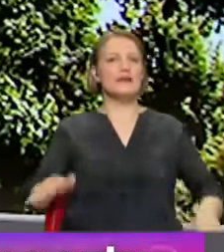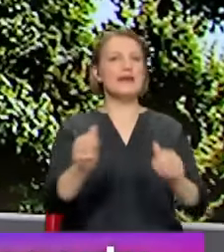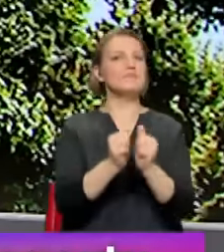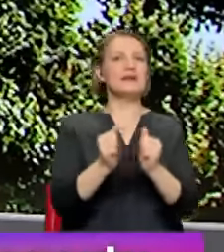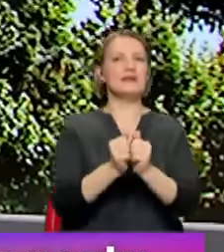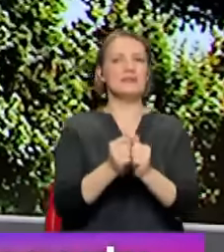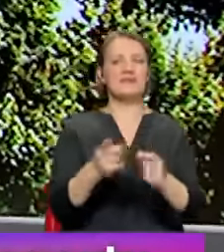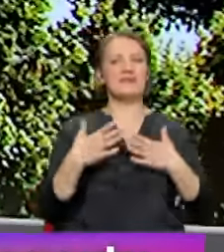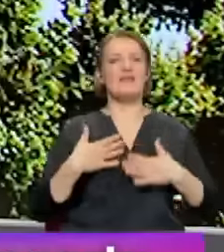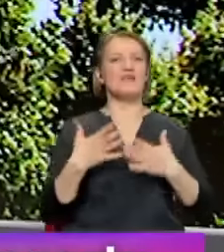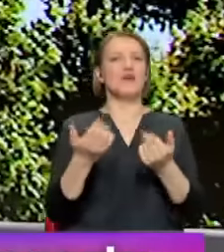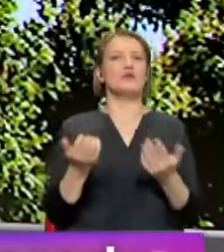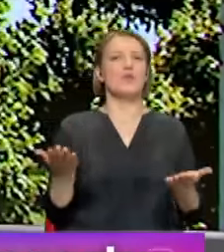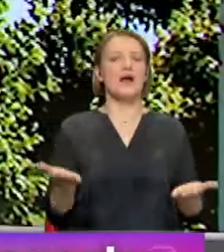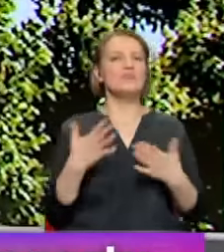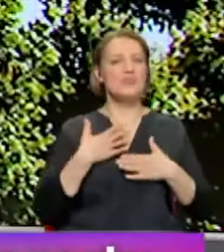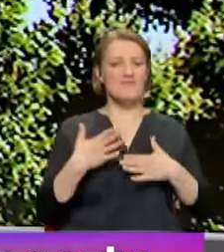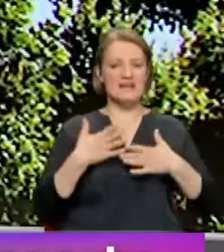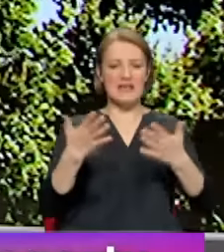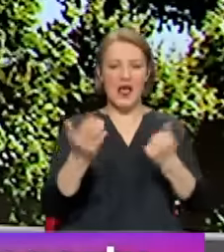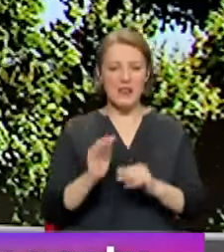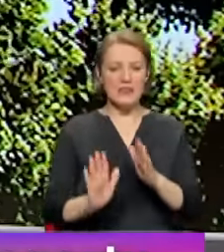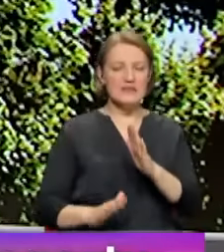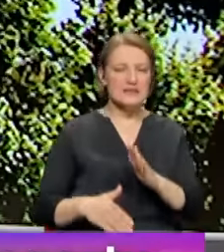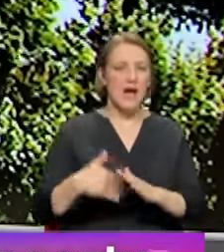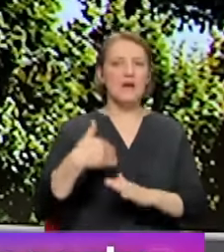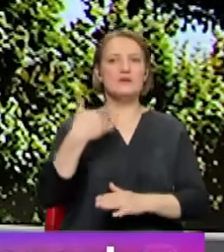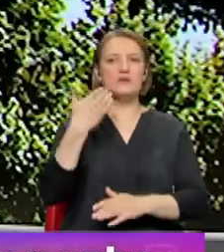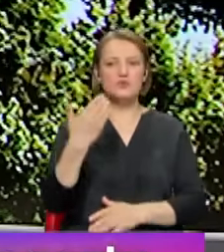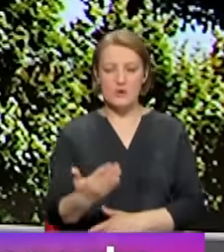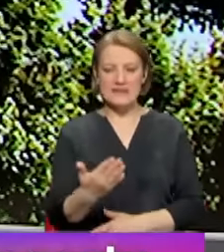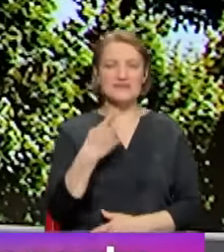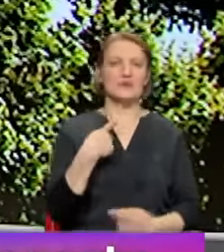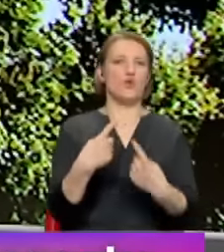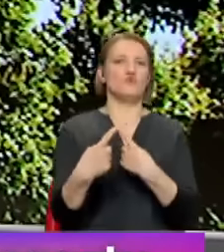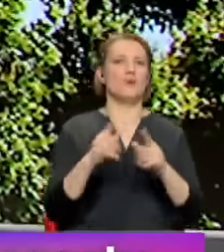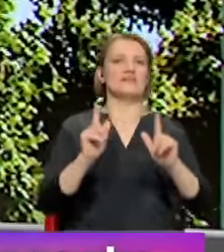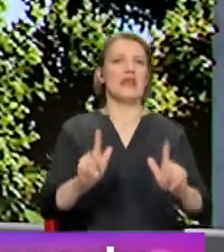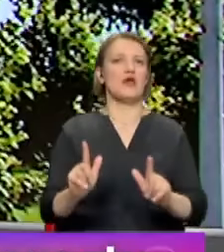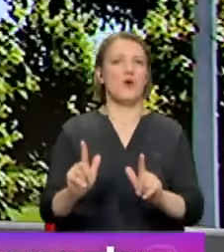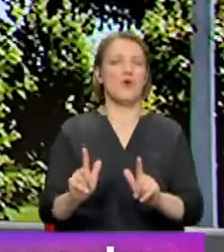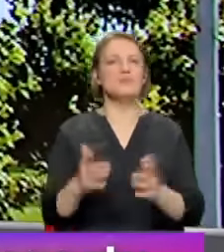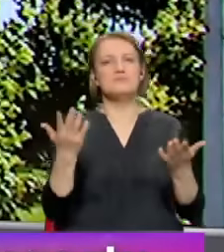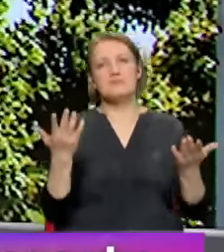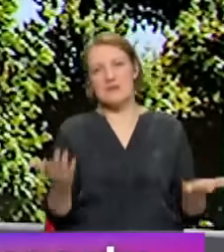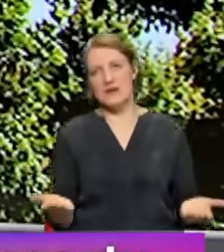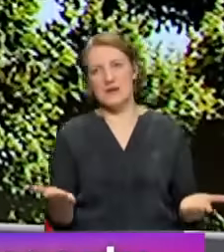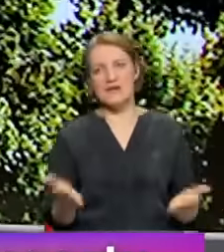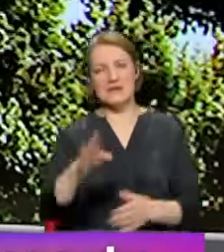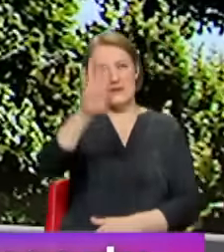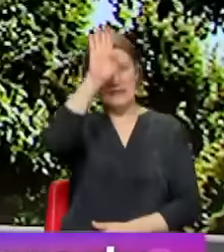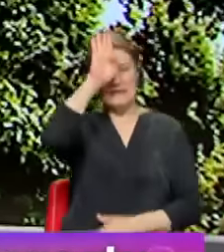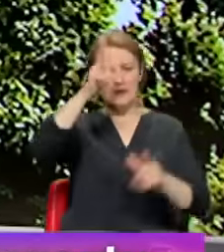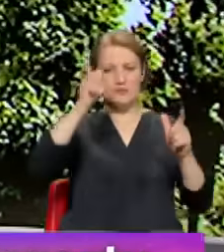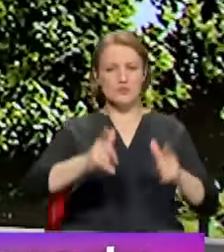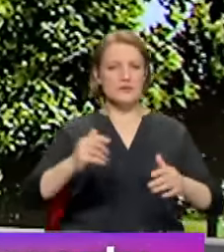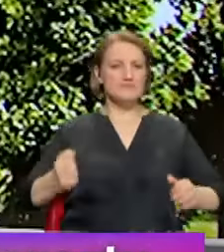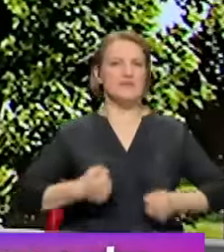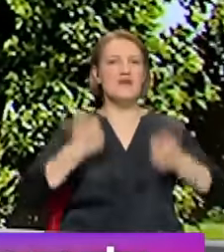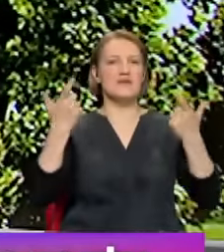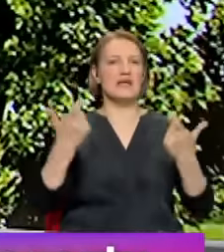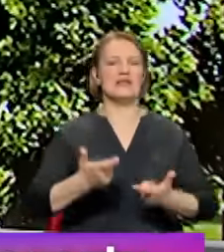birlikte bir nefes alıyorlar. Nefes aldıktan sonrasını konuşmamız gerekiyor. Zaten İstanbul'da